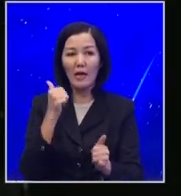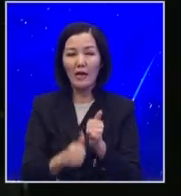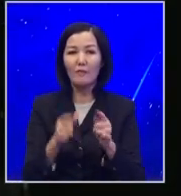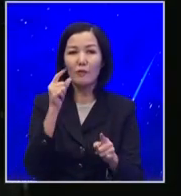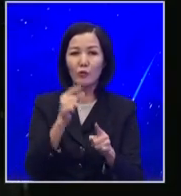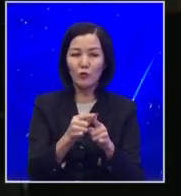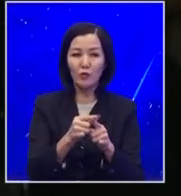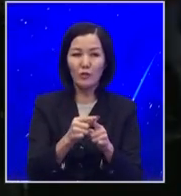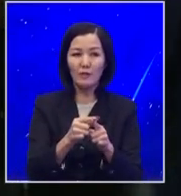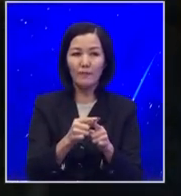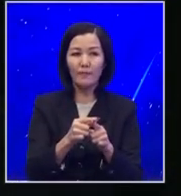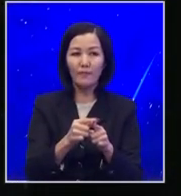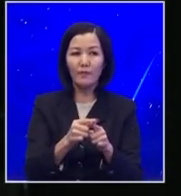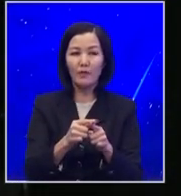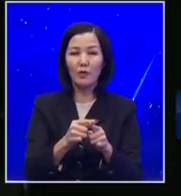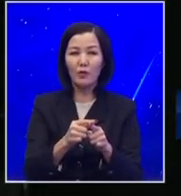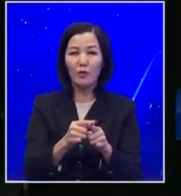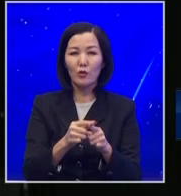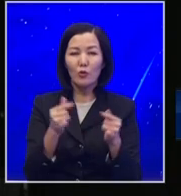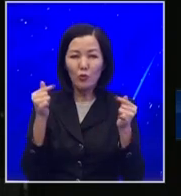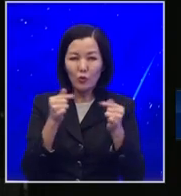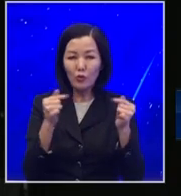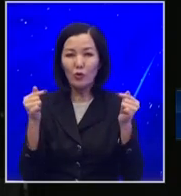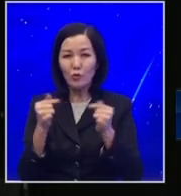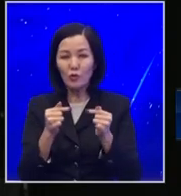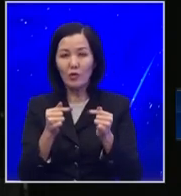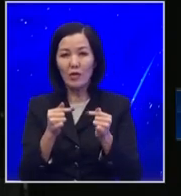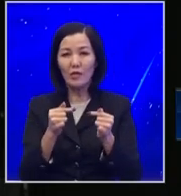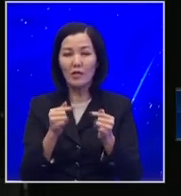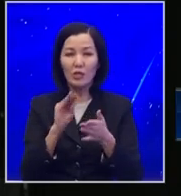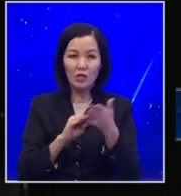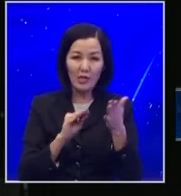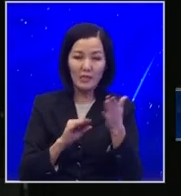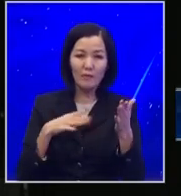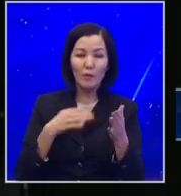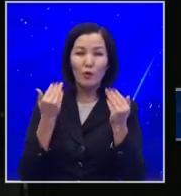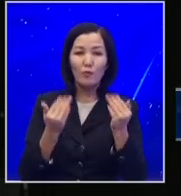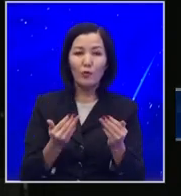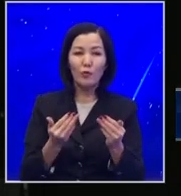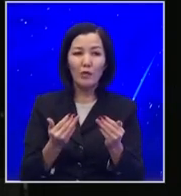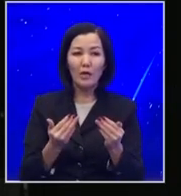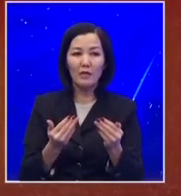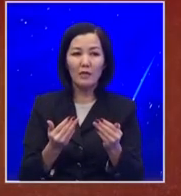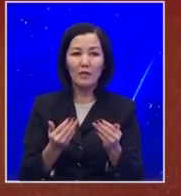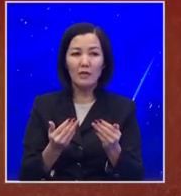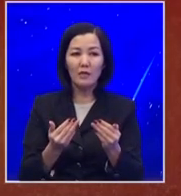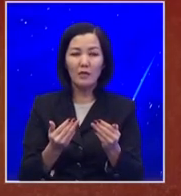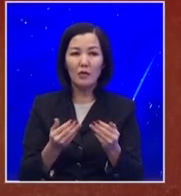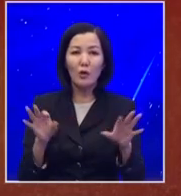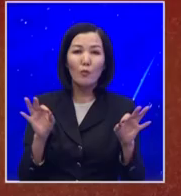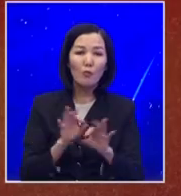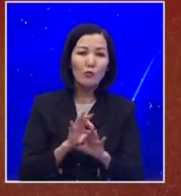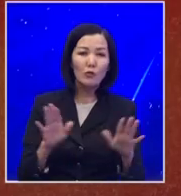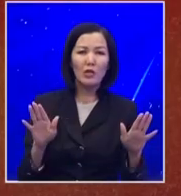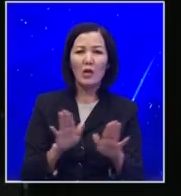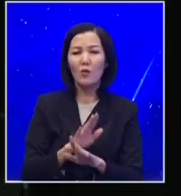кірпіш қалаған сияқты өзінің орнын, сол сөзді таппасаң мүдіріп кетіріп қаласың. Мен бүгін бір риза болып отқан, енді сынамаймын, мінемеймін. Музыка, әуен,